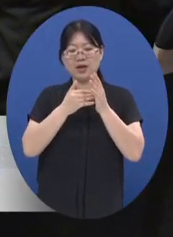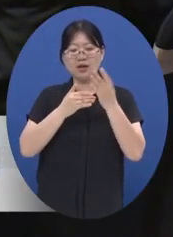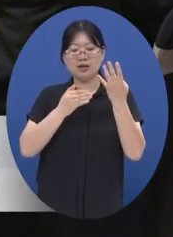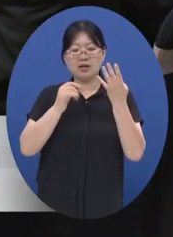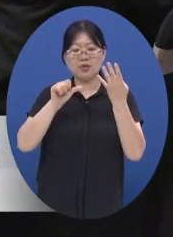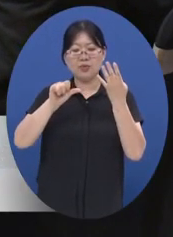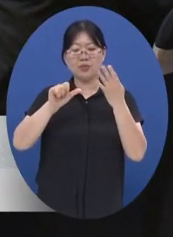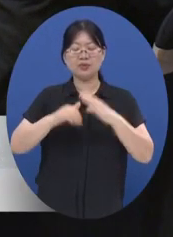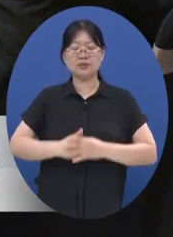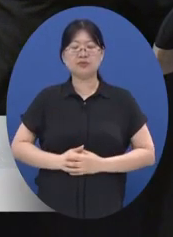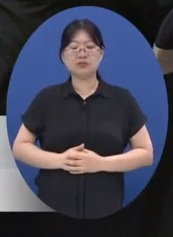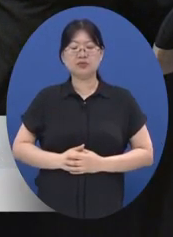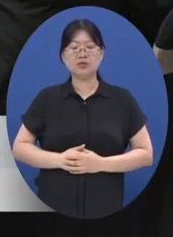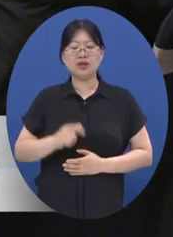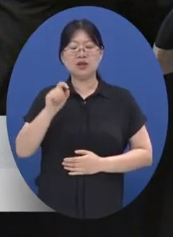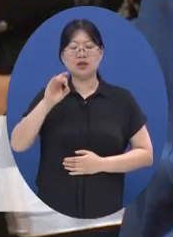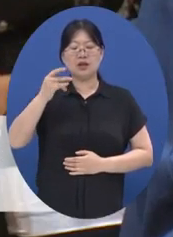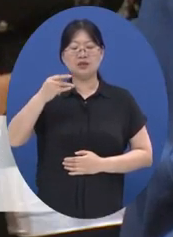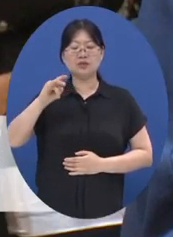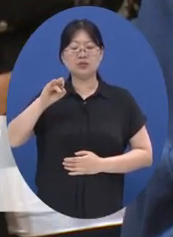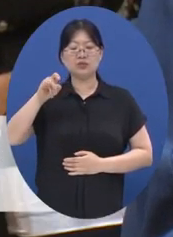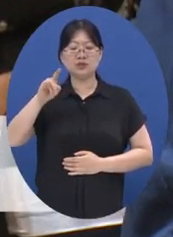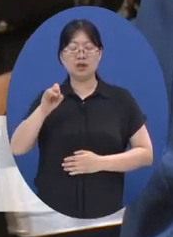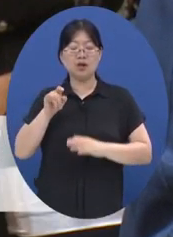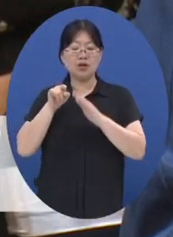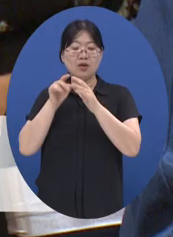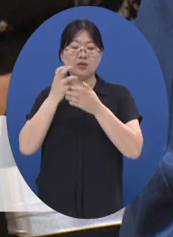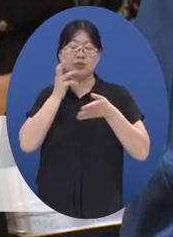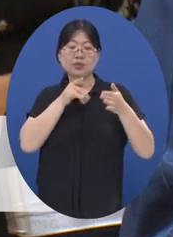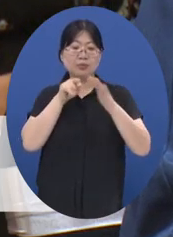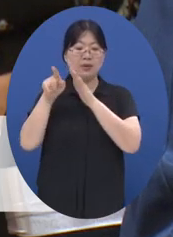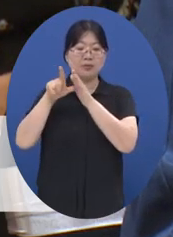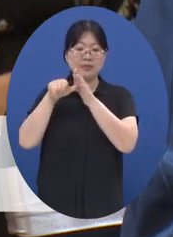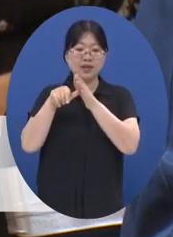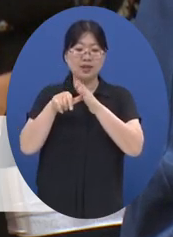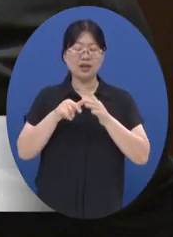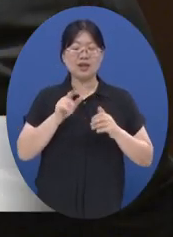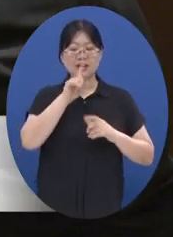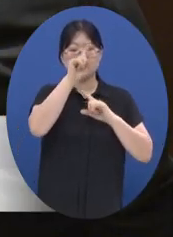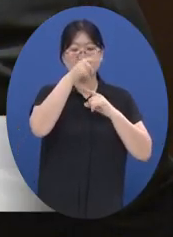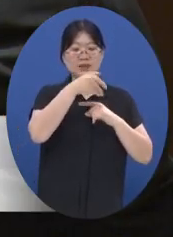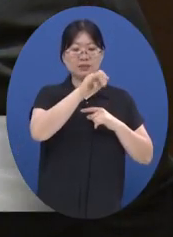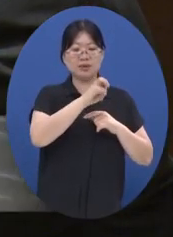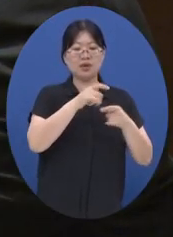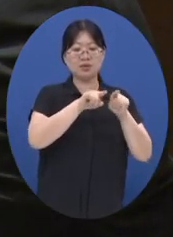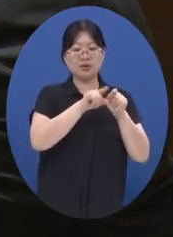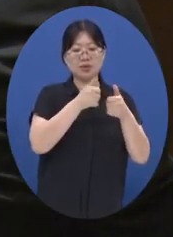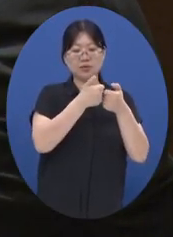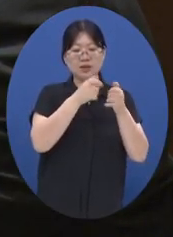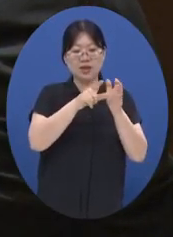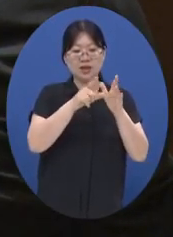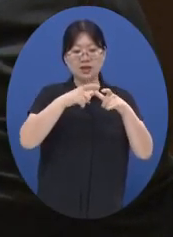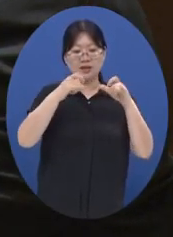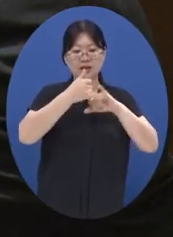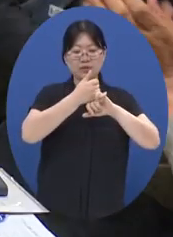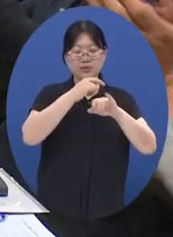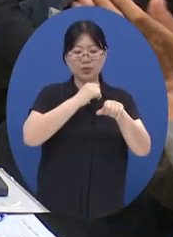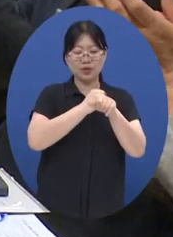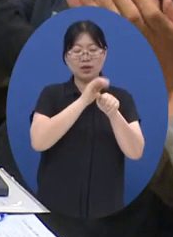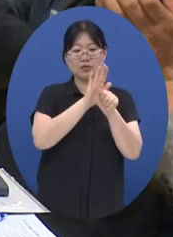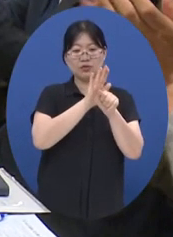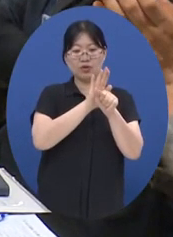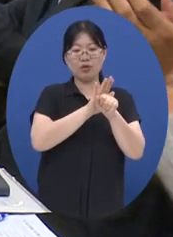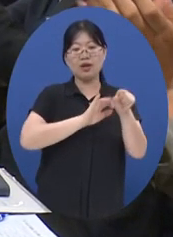이는 지난 4월 호의 마침 누에 광둥성 장의 경기도 방문 씩 이제 면 경기도지사와 논의했던 교류협력 사업 확대 약속에 수속